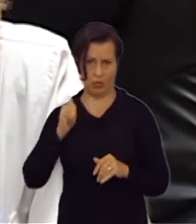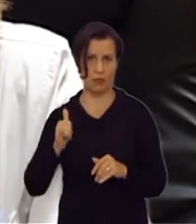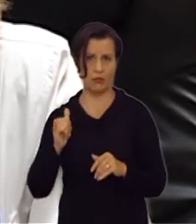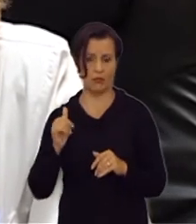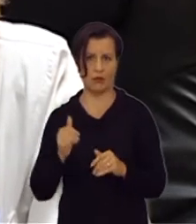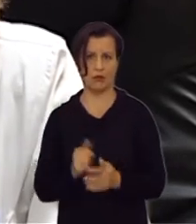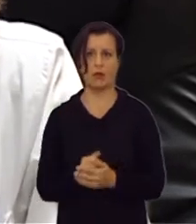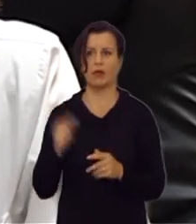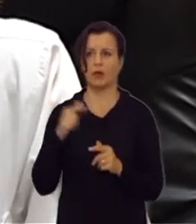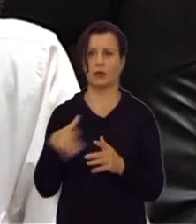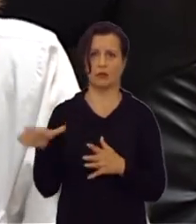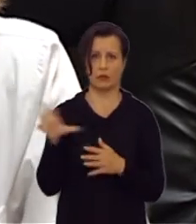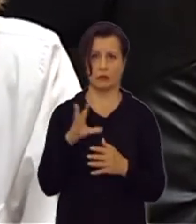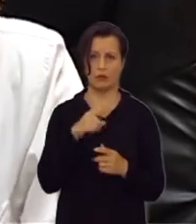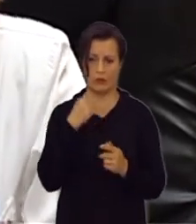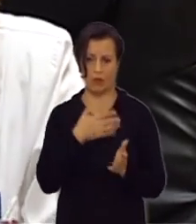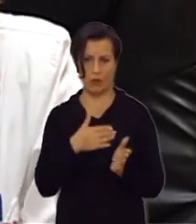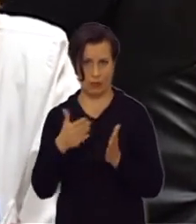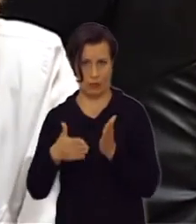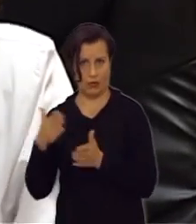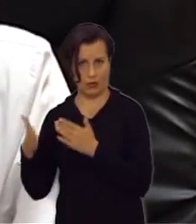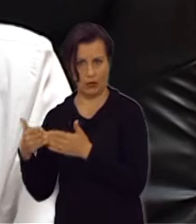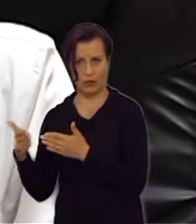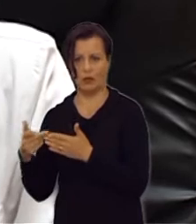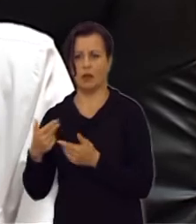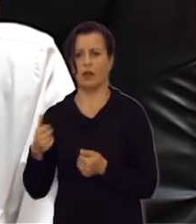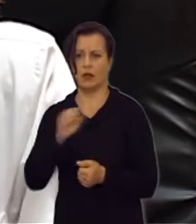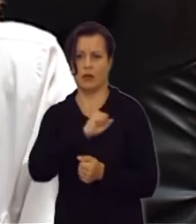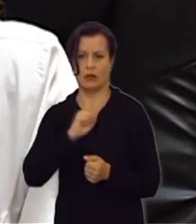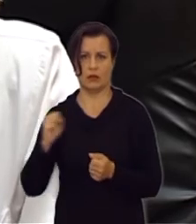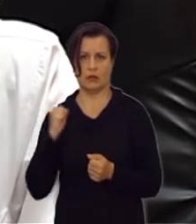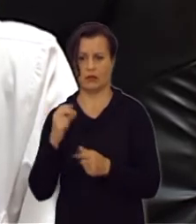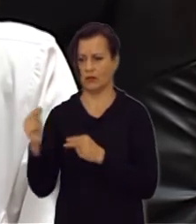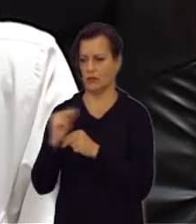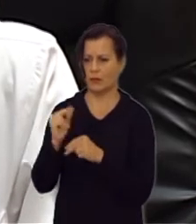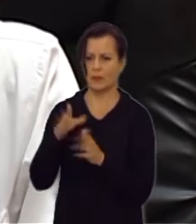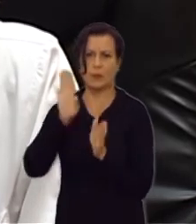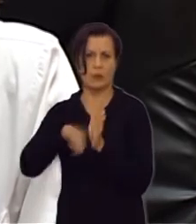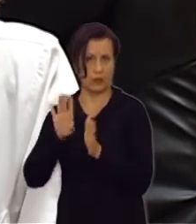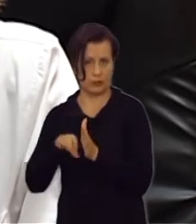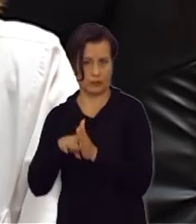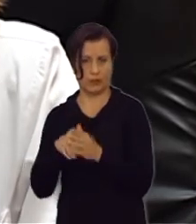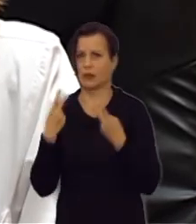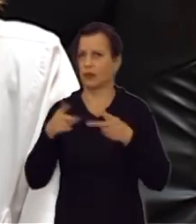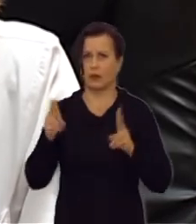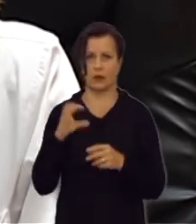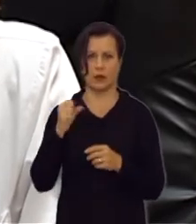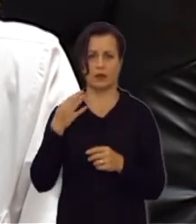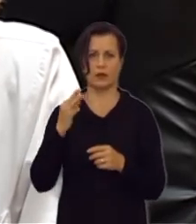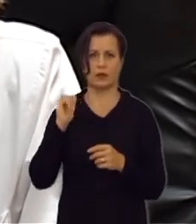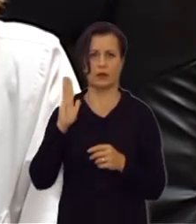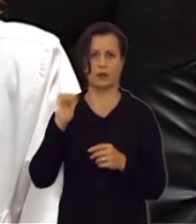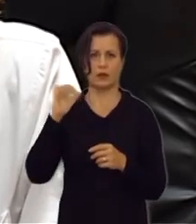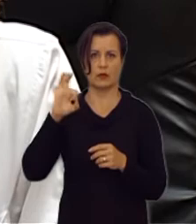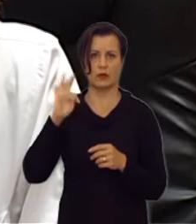neblogai ir bendra tendencija, kad daugeliu atveju dažnai pavyksta gydytis simptominėmis priemonėmis, tai yra